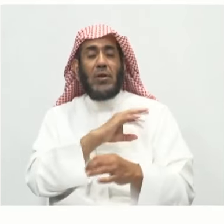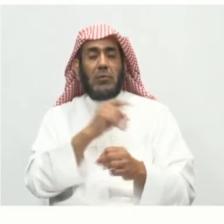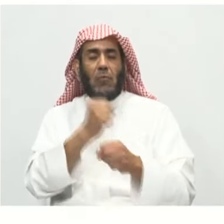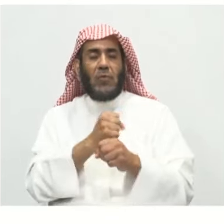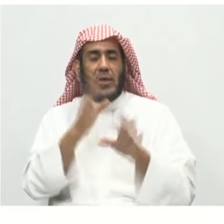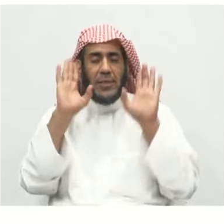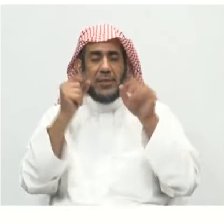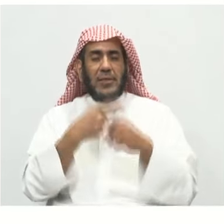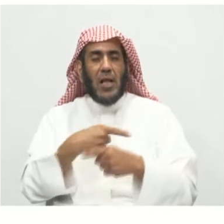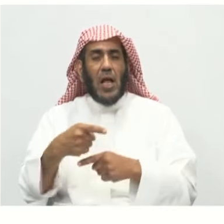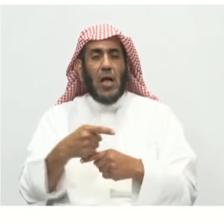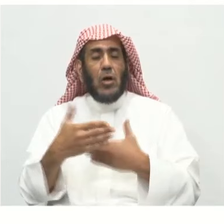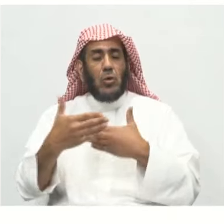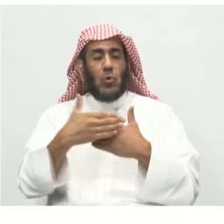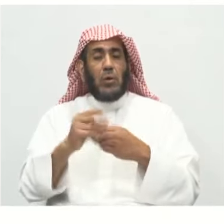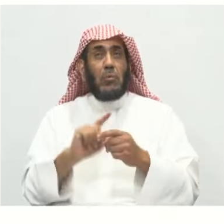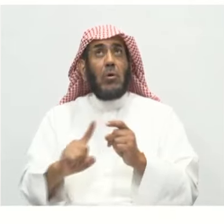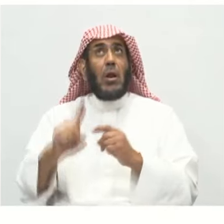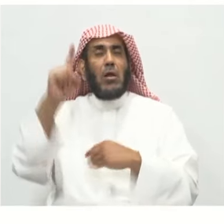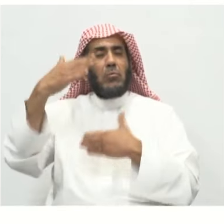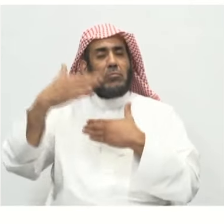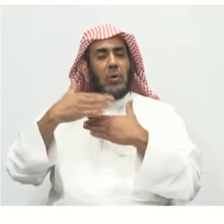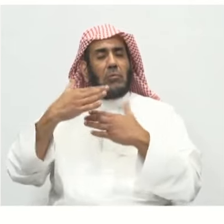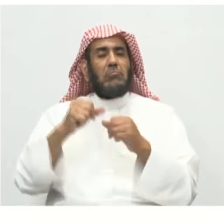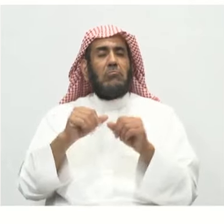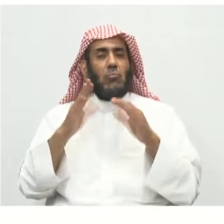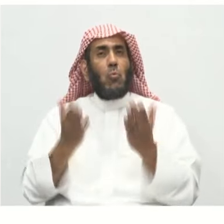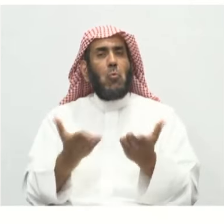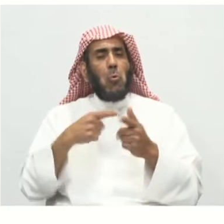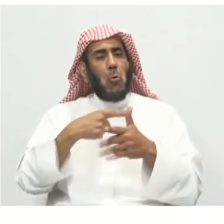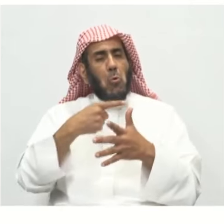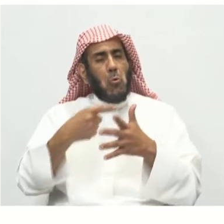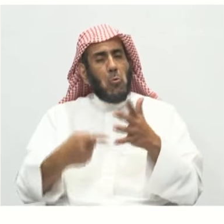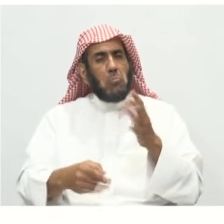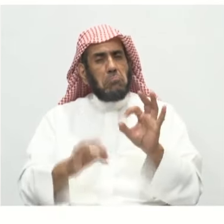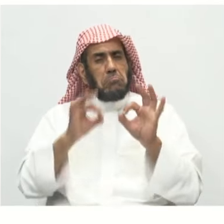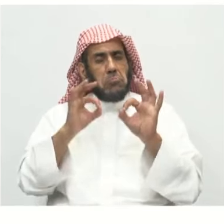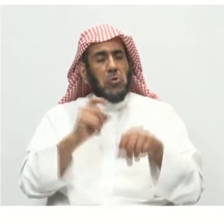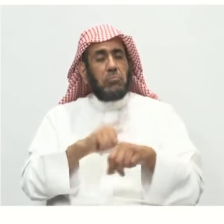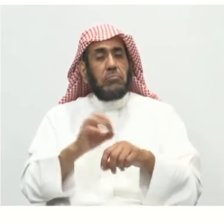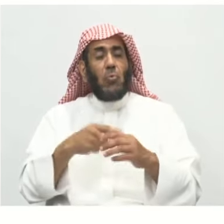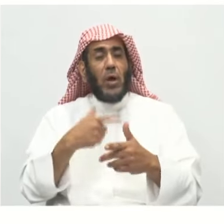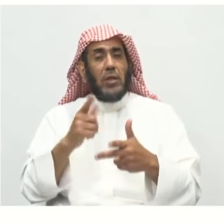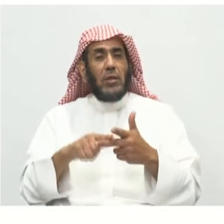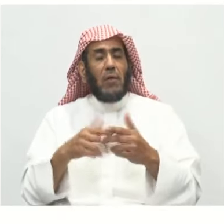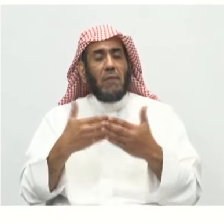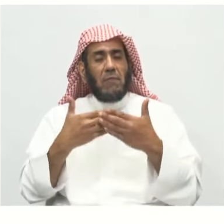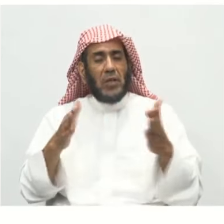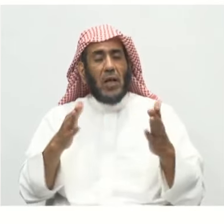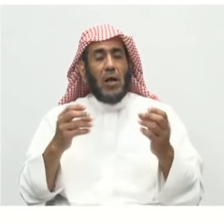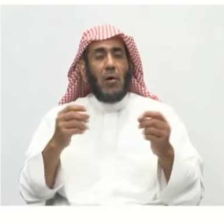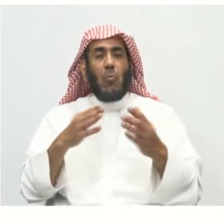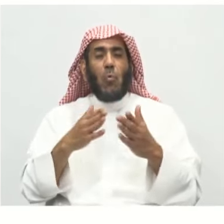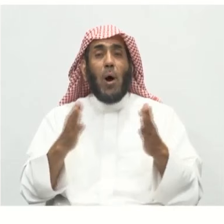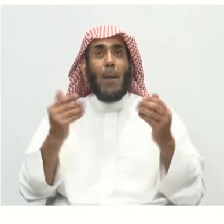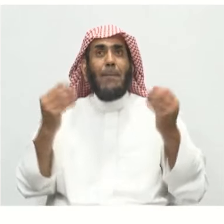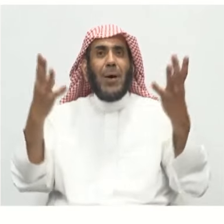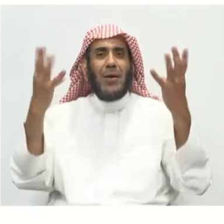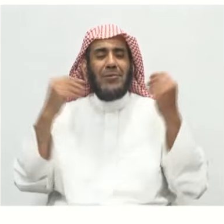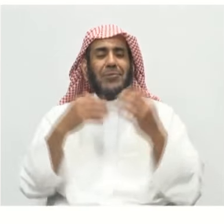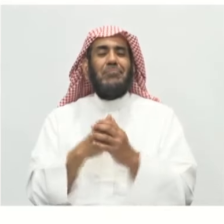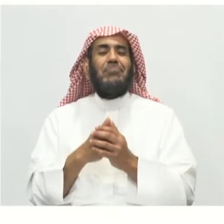على الصلاه تقرب صاحبها الى الله عز وجل تقرب صاحبها الى الله عز وجل وايضا فتحها لابواب الرزق انها تفتح